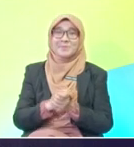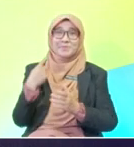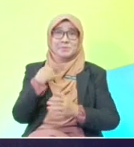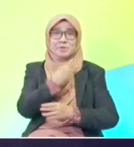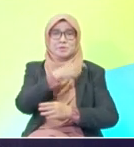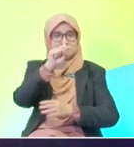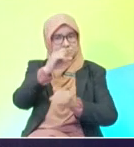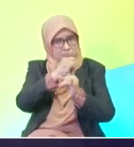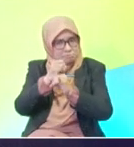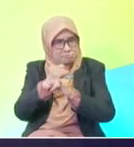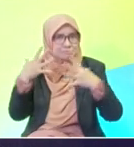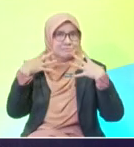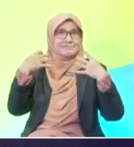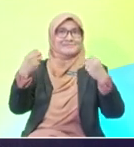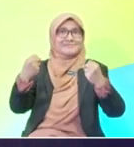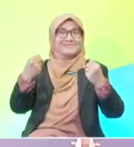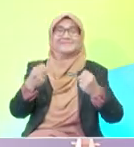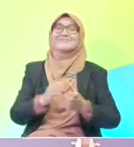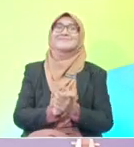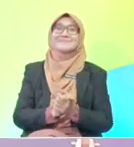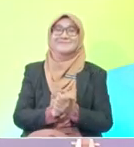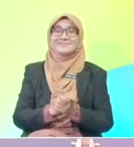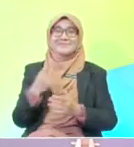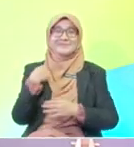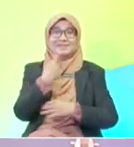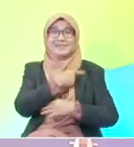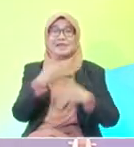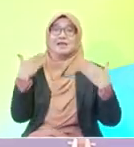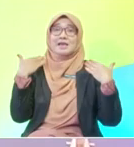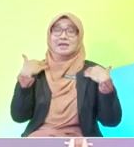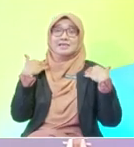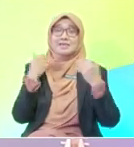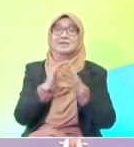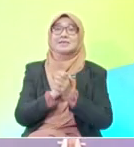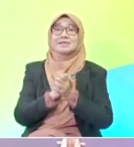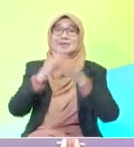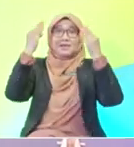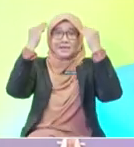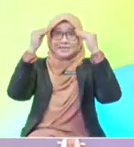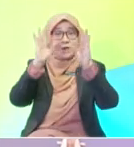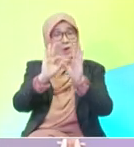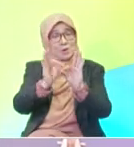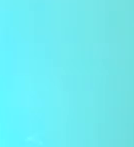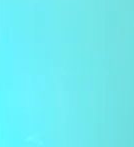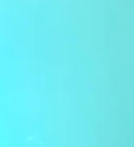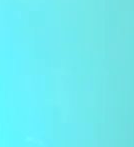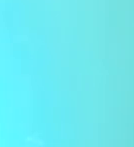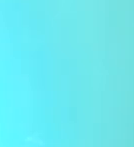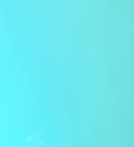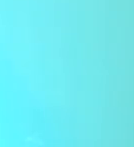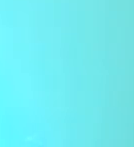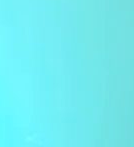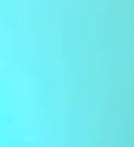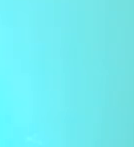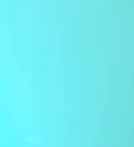kesihatan sekarang betul, ni. Betul, Cikgu. Dan hari ini kami tidak perlu dalam studio, kita bersama-sama dengan Cikgu jurubahasa kita iaitu Cikgu